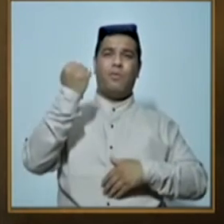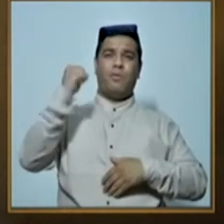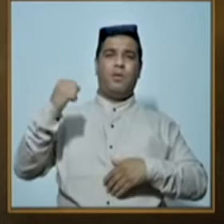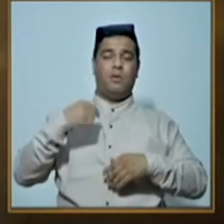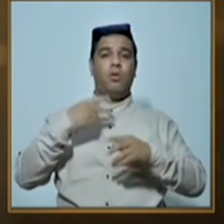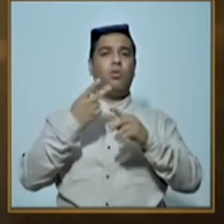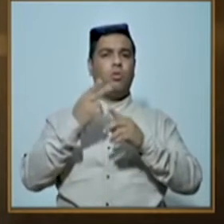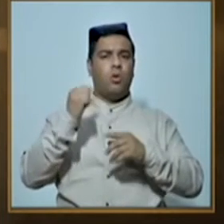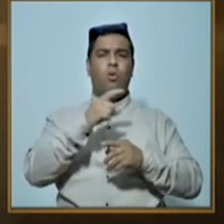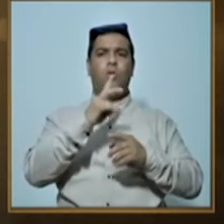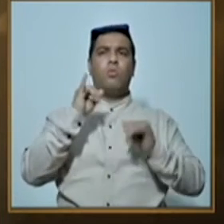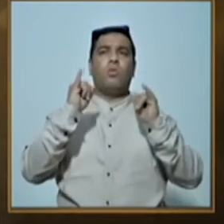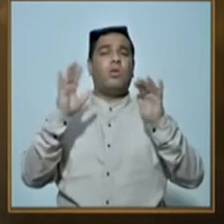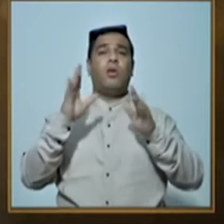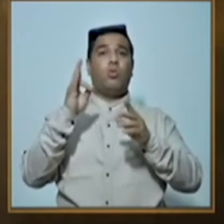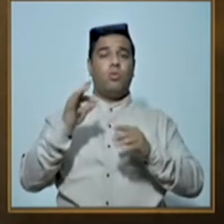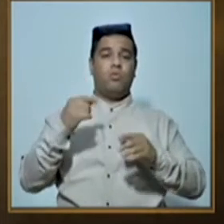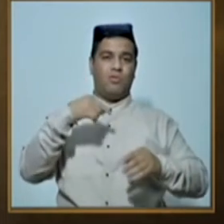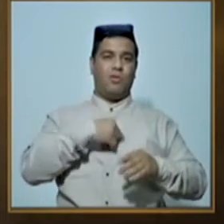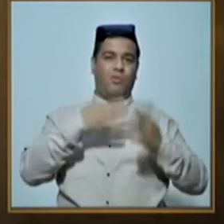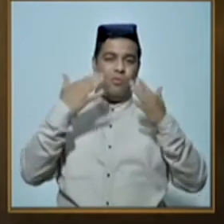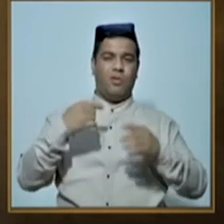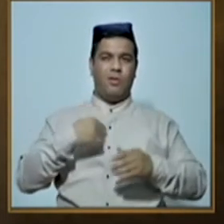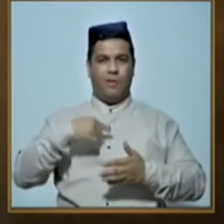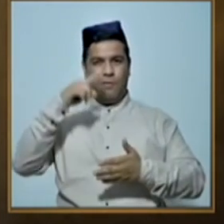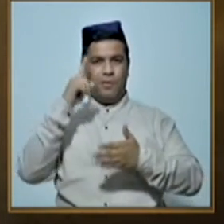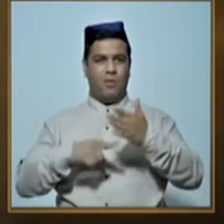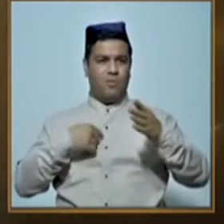Yomon ma'noda emas, lekin qalblarida shu narsa azgina